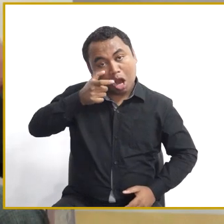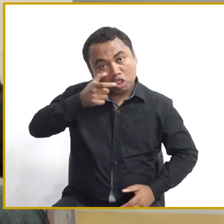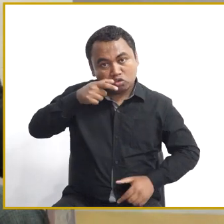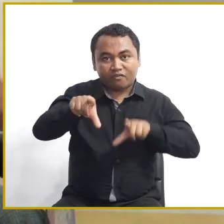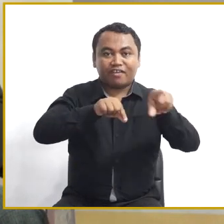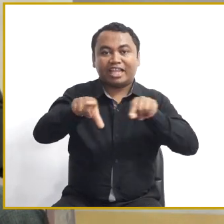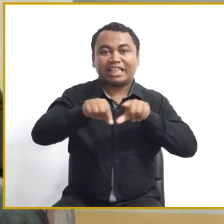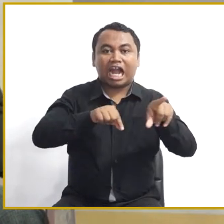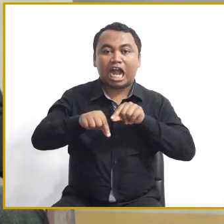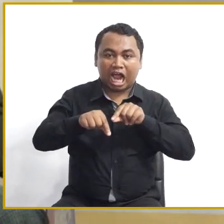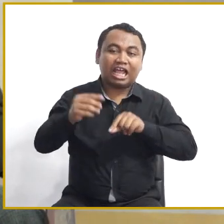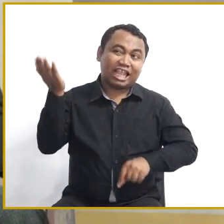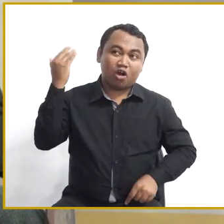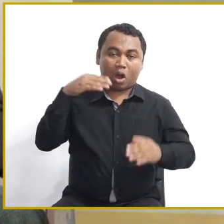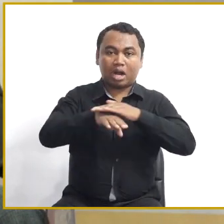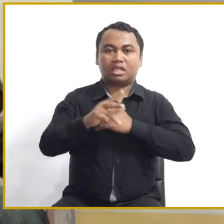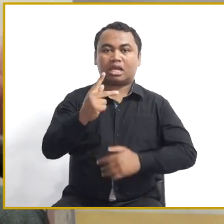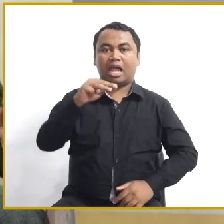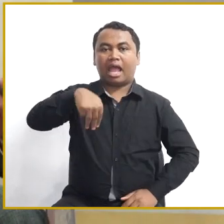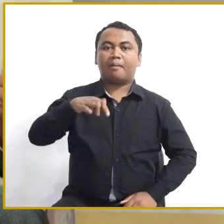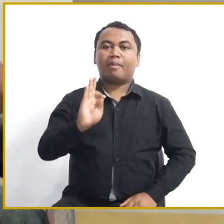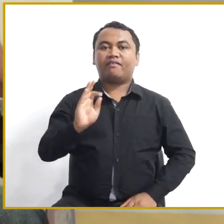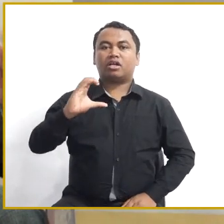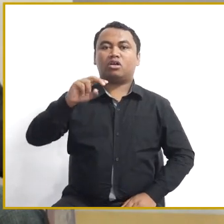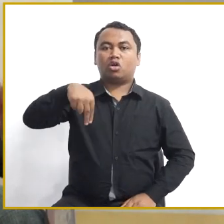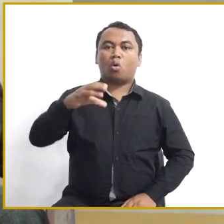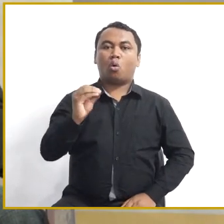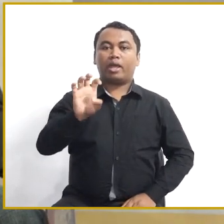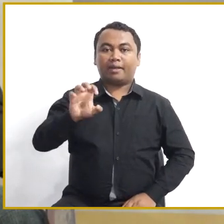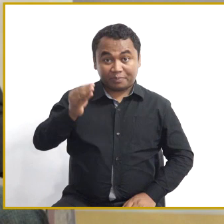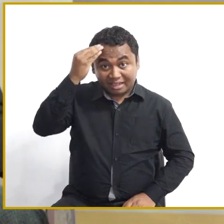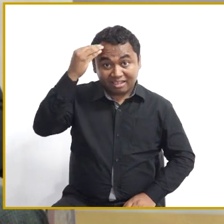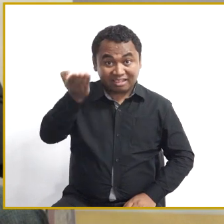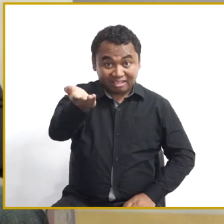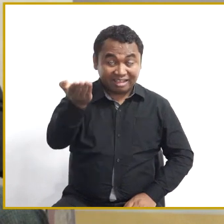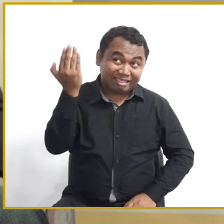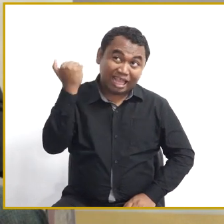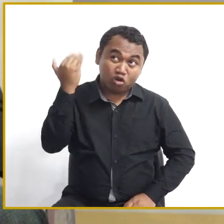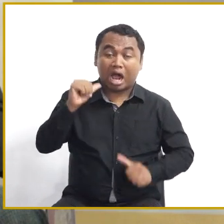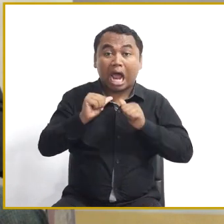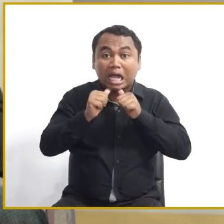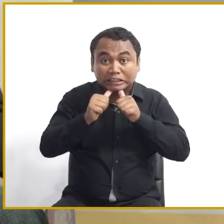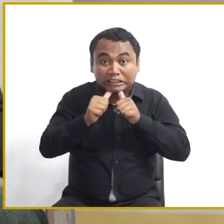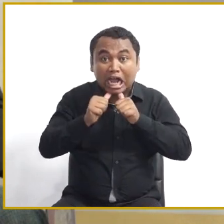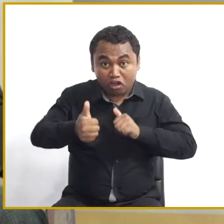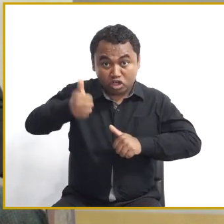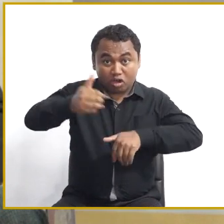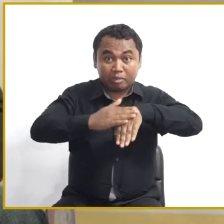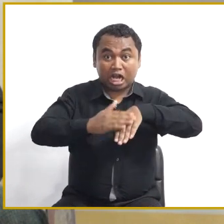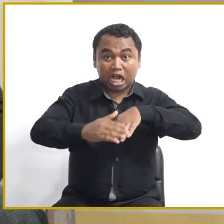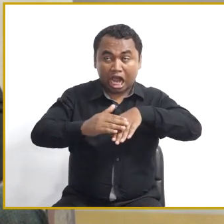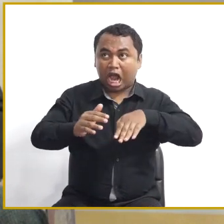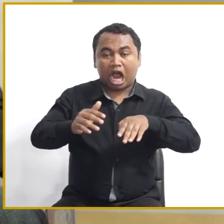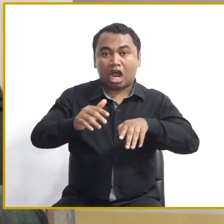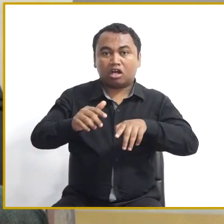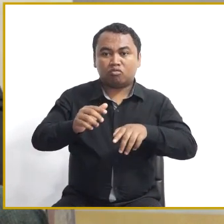Portos na tamin'ny andro ny dideratsiraka dia tsy nisy fanaraha-maso ary tsy azo nekena ny fisian'ny mpanaraha-maso tamin'izany fotoana izany. Mbola nipetraka